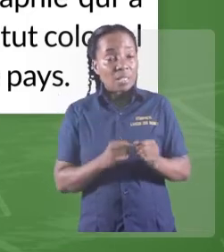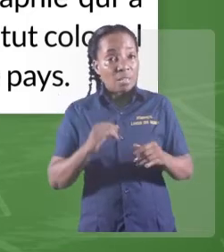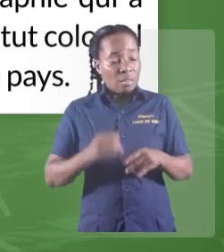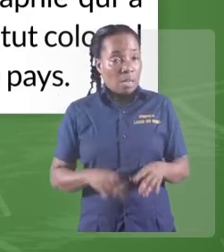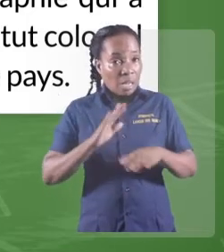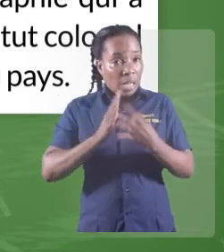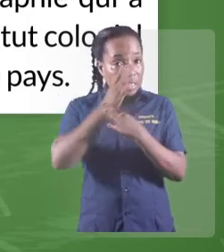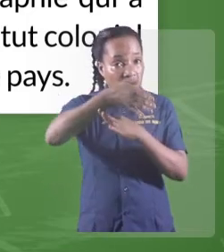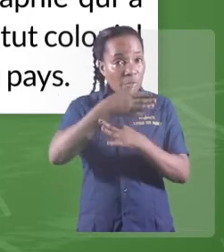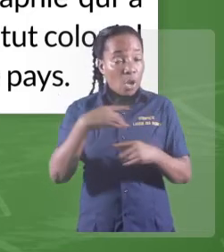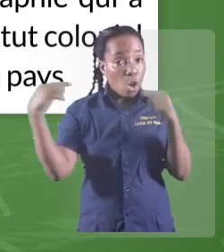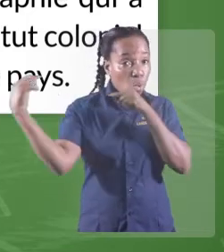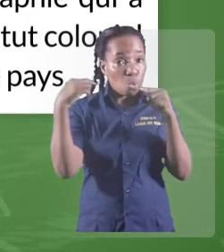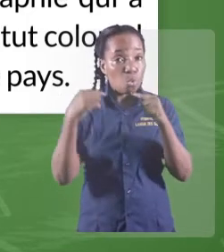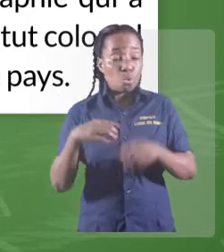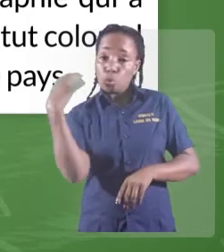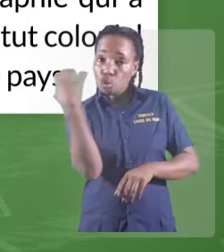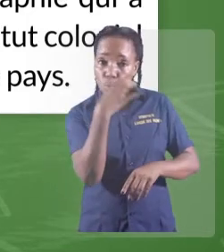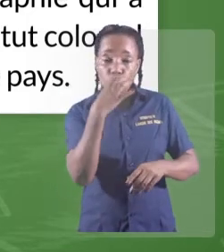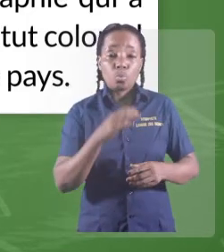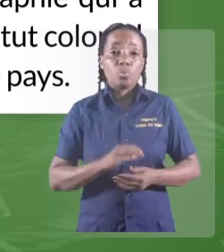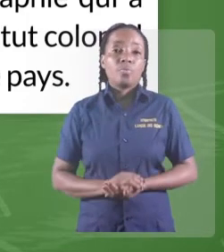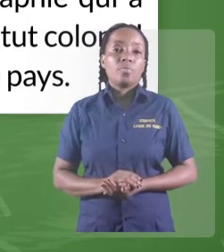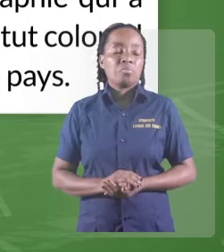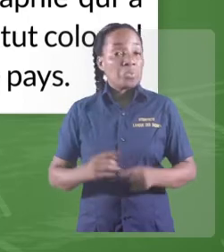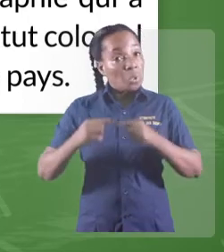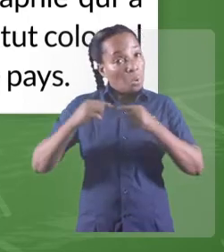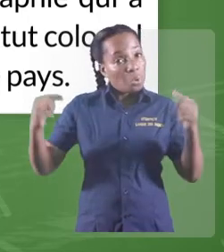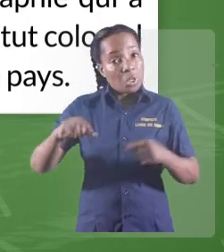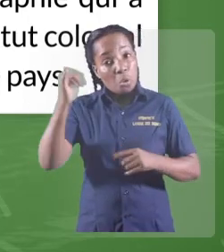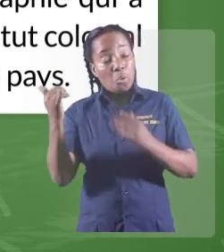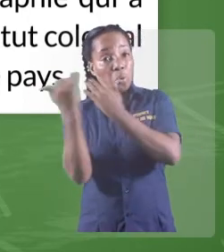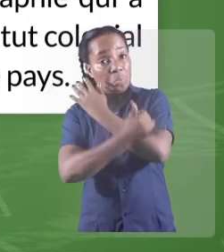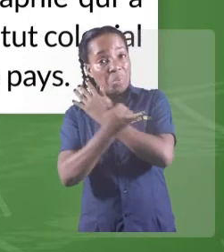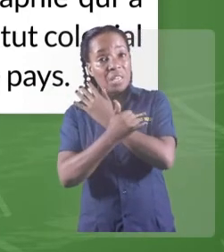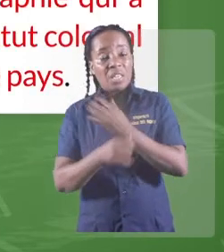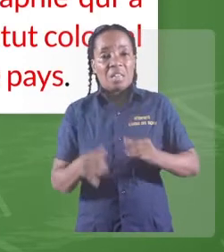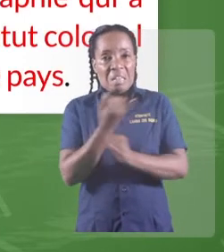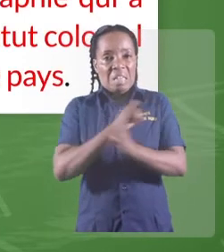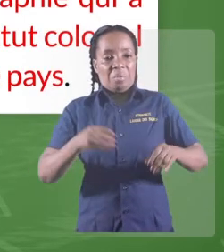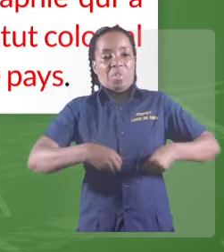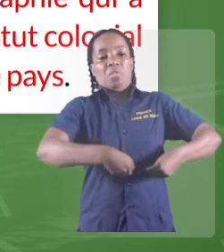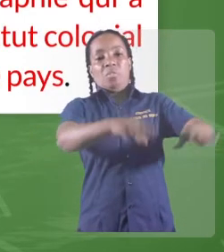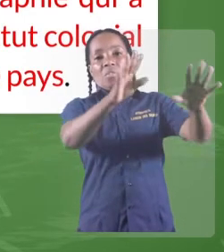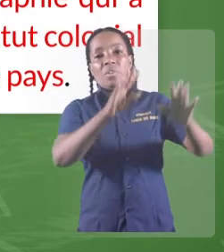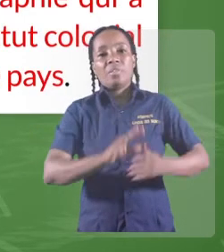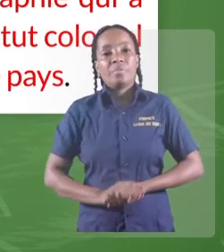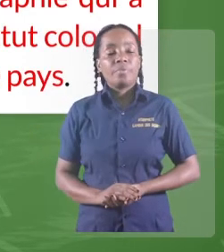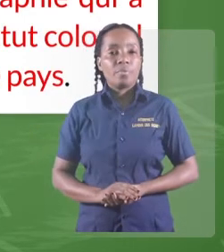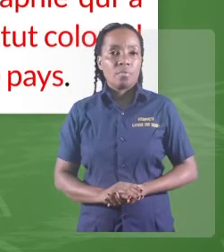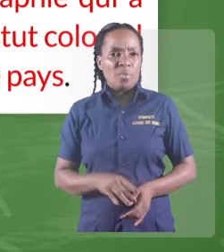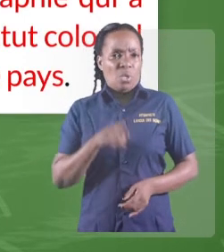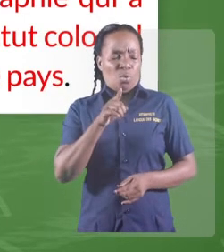conquise, contrairement à d'autres dont l'indépendance a été octroyée. Vous approchez